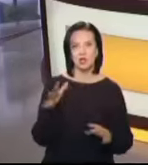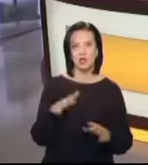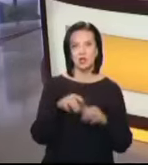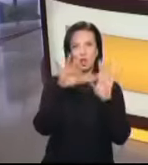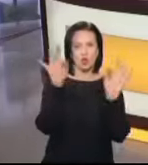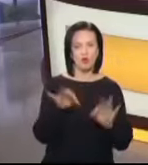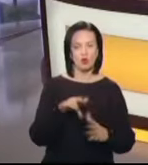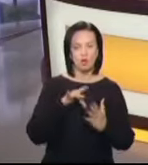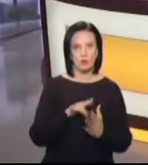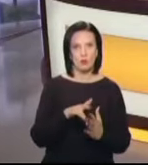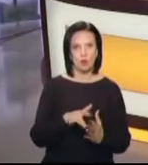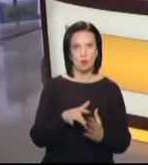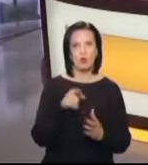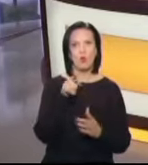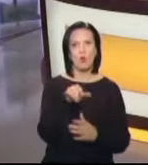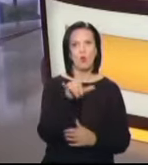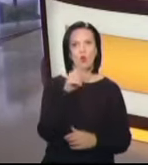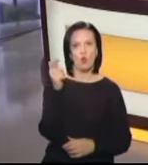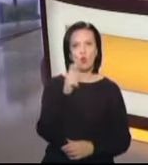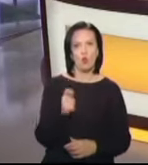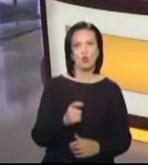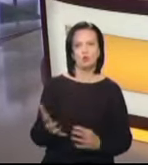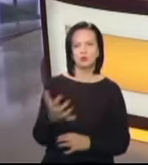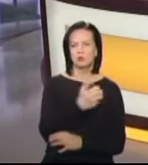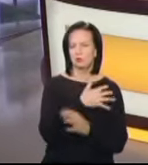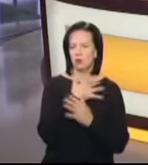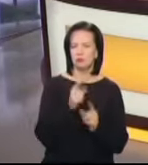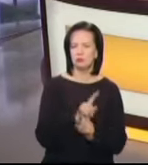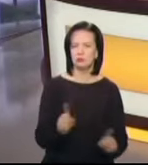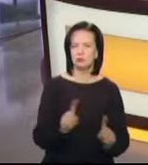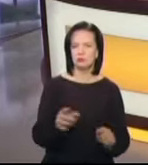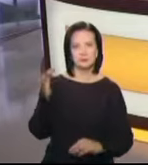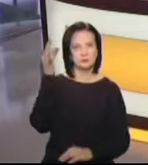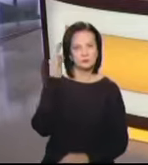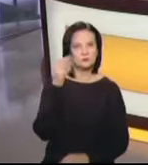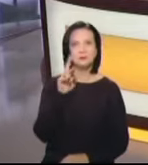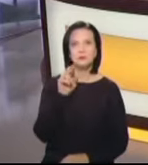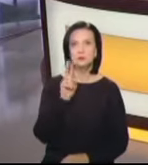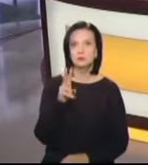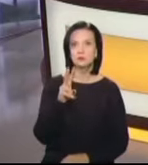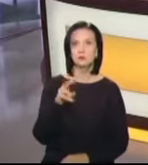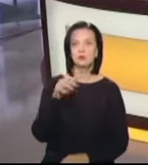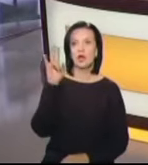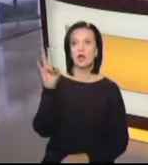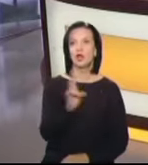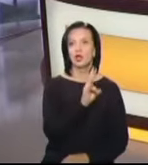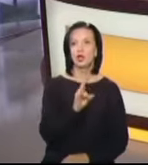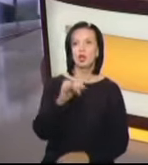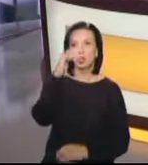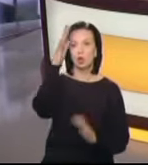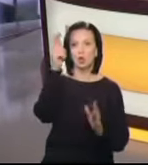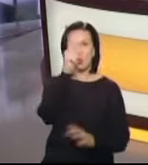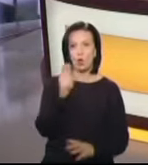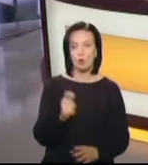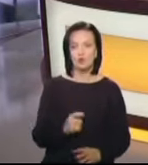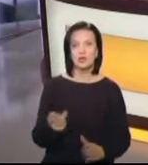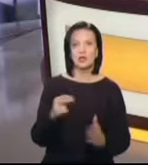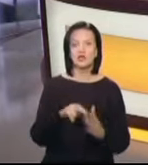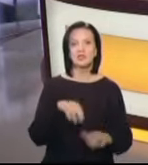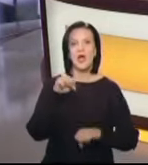у скарбниці художника зібралося чимало унікальних спогадів. Як іконописець став акварелістом-мандрівником, скільки